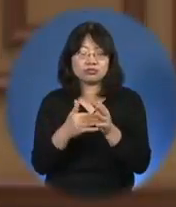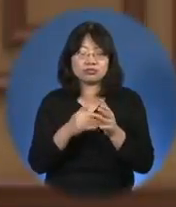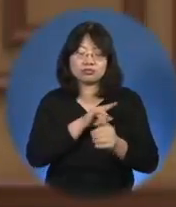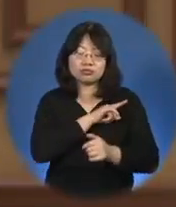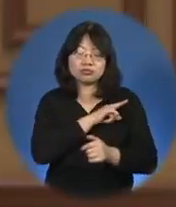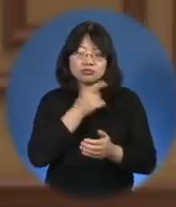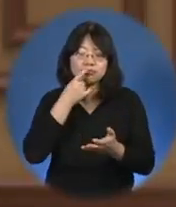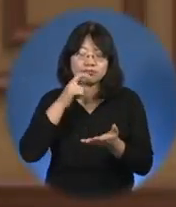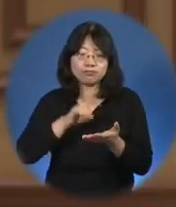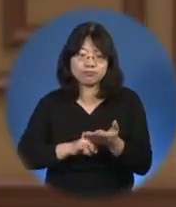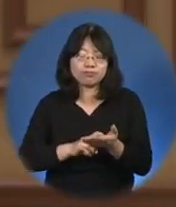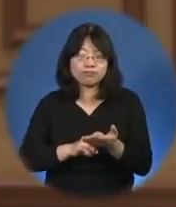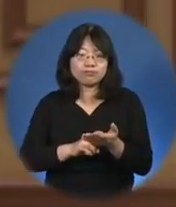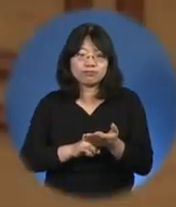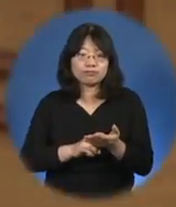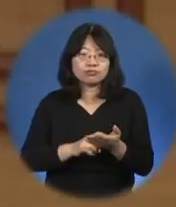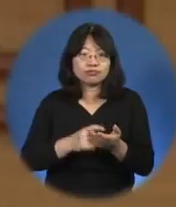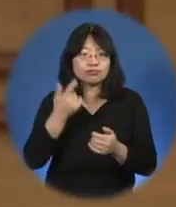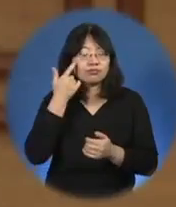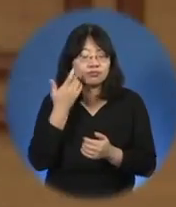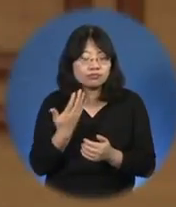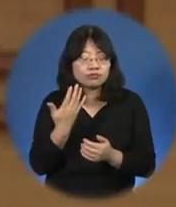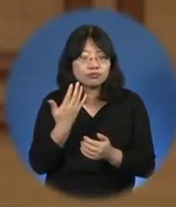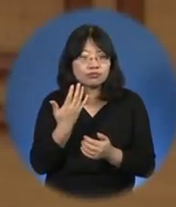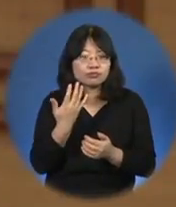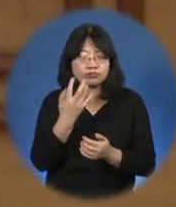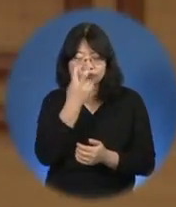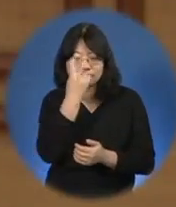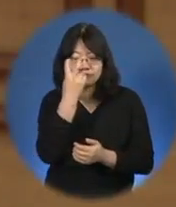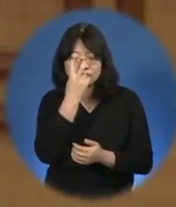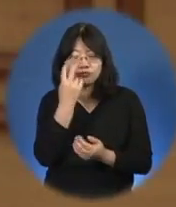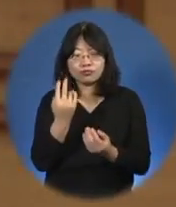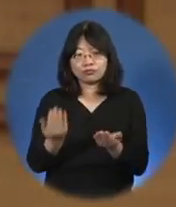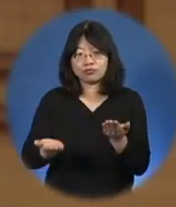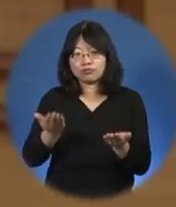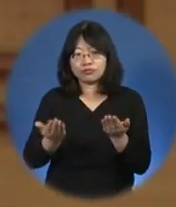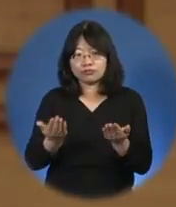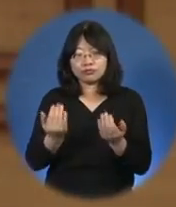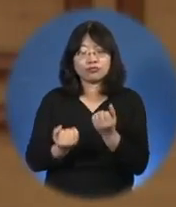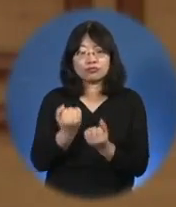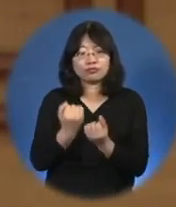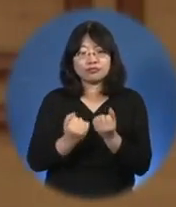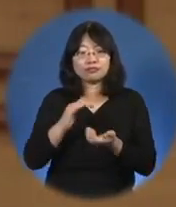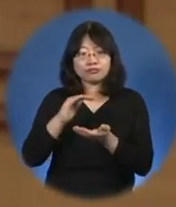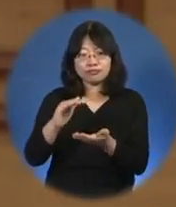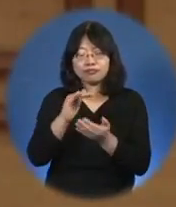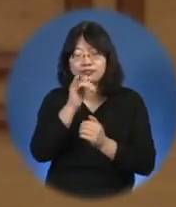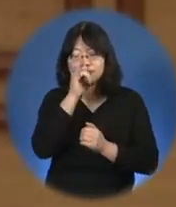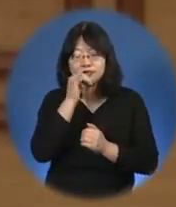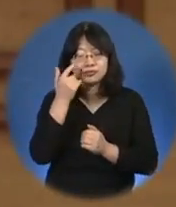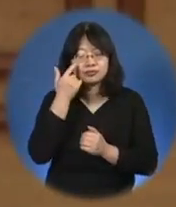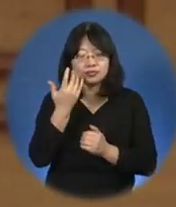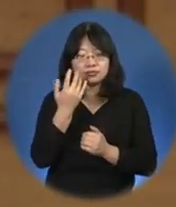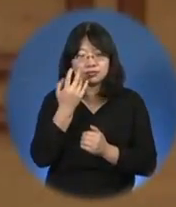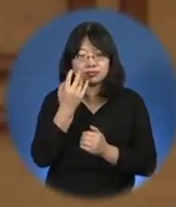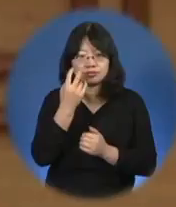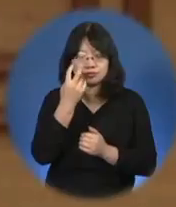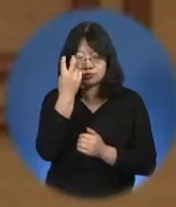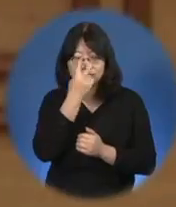제일 쉽게 저는 여론조사하고 비교해서 설명을 드릴 수 있었습니다. 예. 그 여론조사는